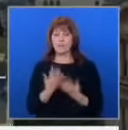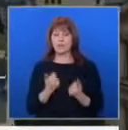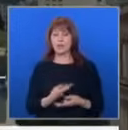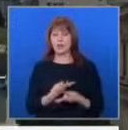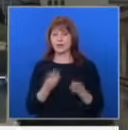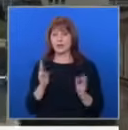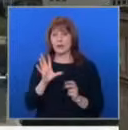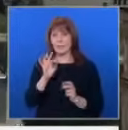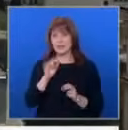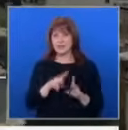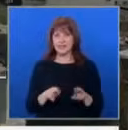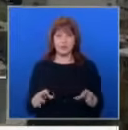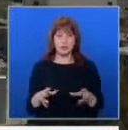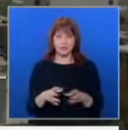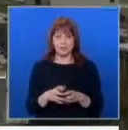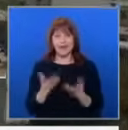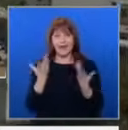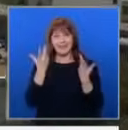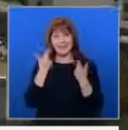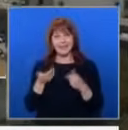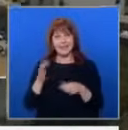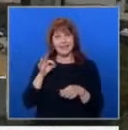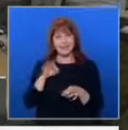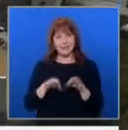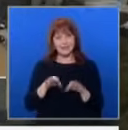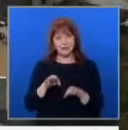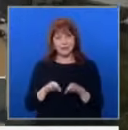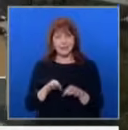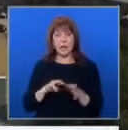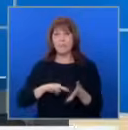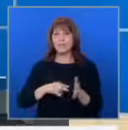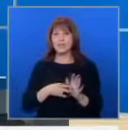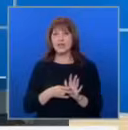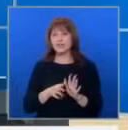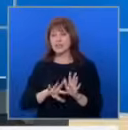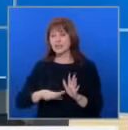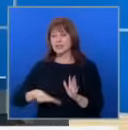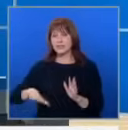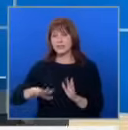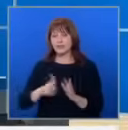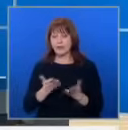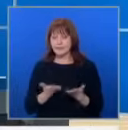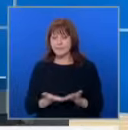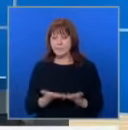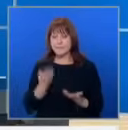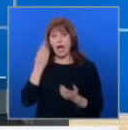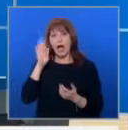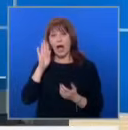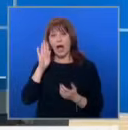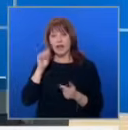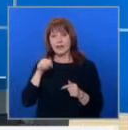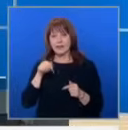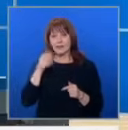на 50-тото Народно събрание, 10 дни след вота, политическата ситуация изглежда така. Към днешна дата съставяне